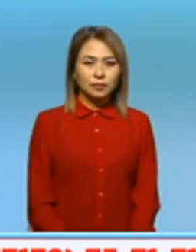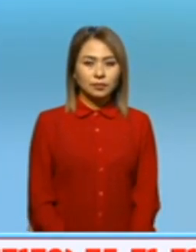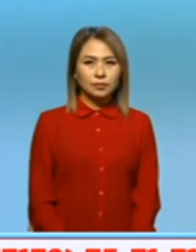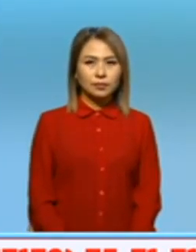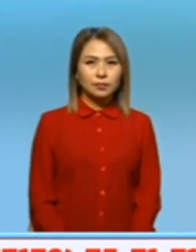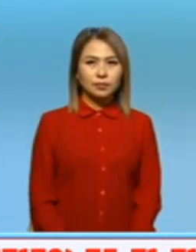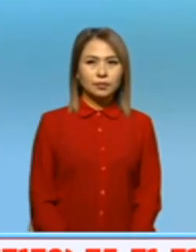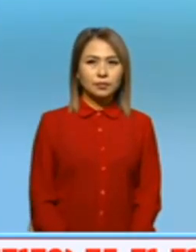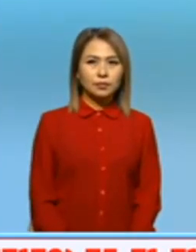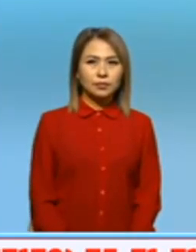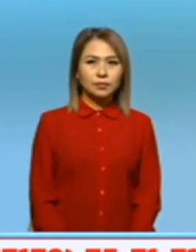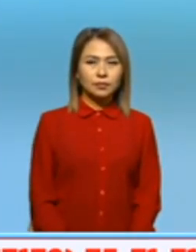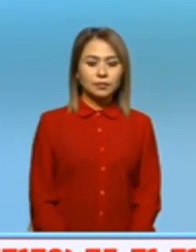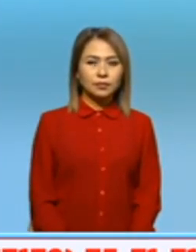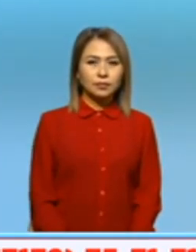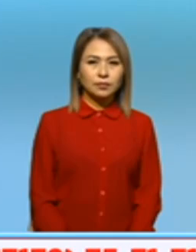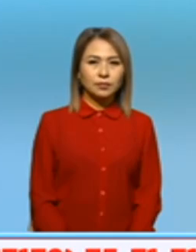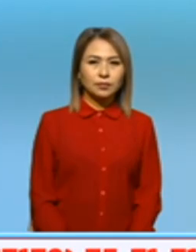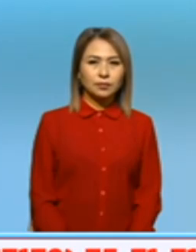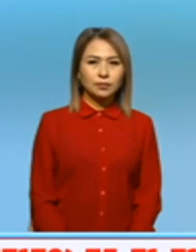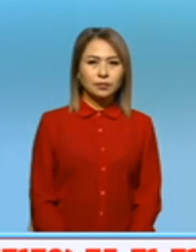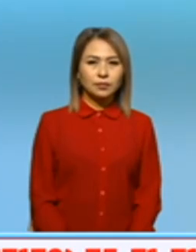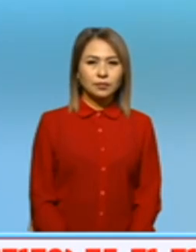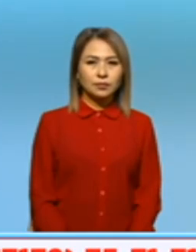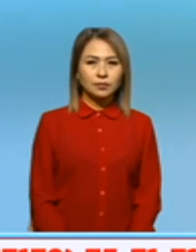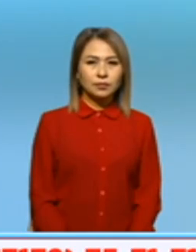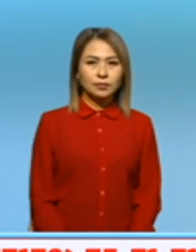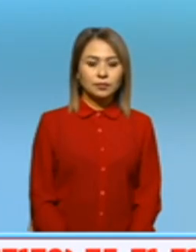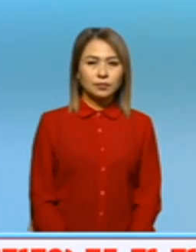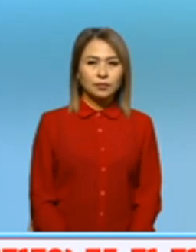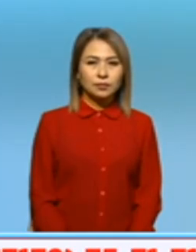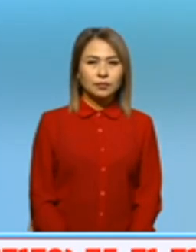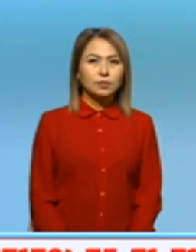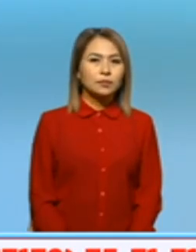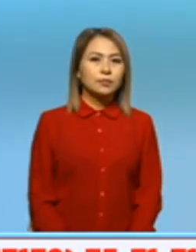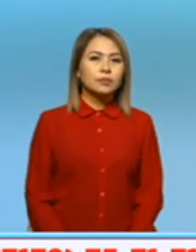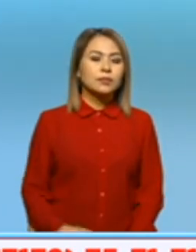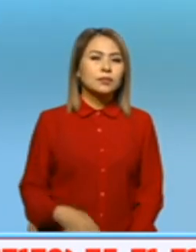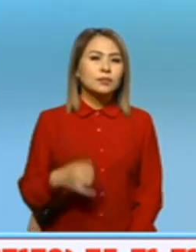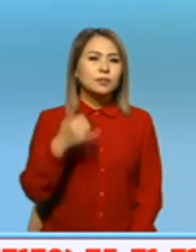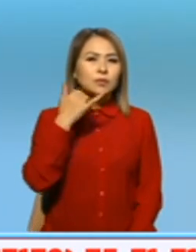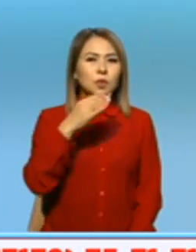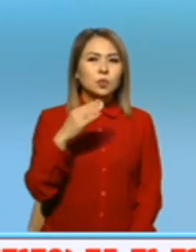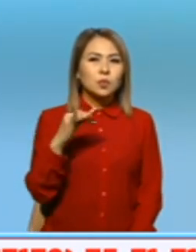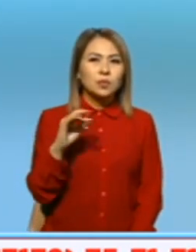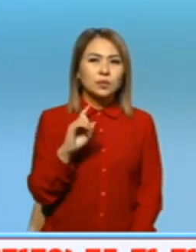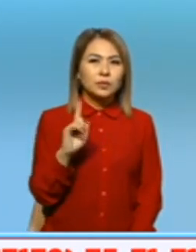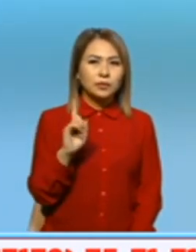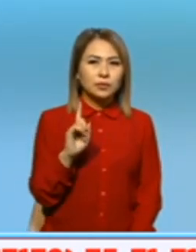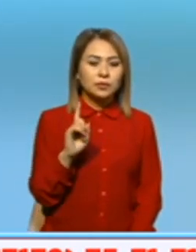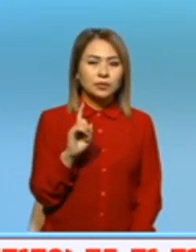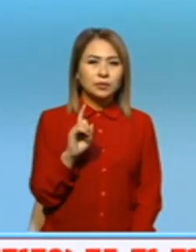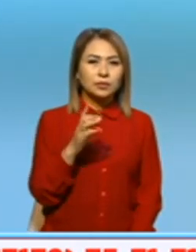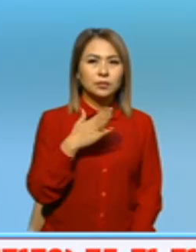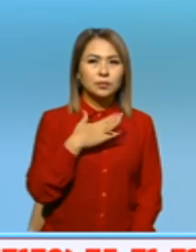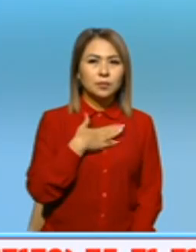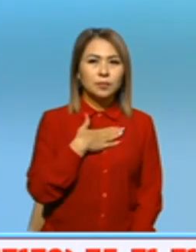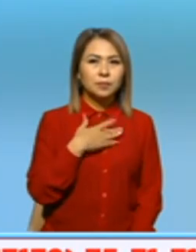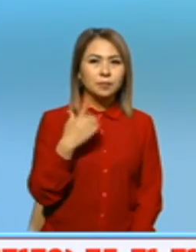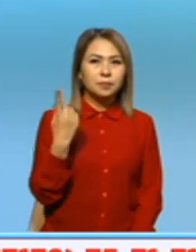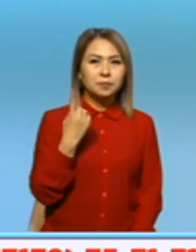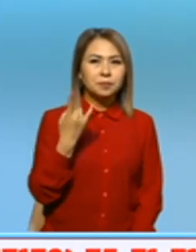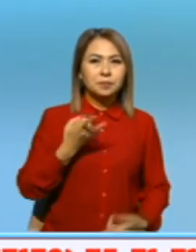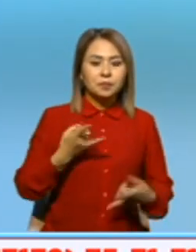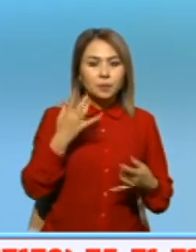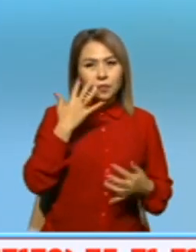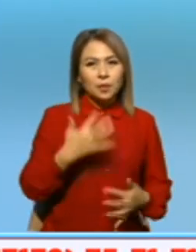қайдан хабарласып тұрсыз? Сауалыңыз қандай? Амансыз ба, Тараз қаласынан Жұлдыз болады есімім. Мен бірінші баламды